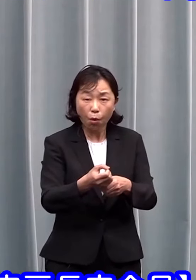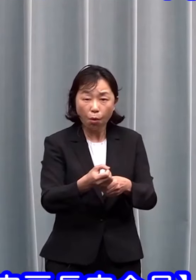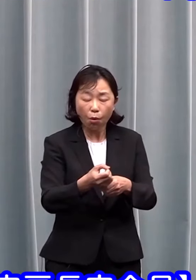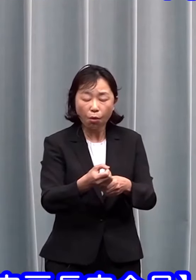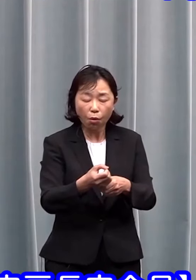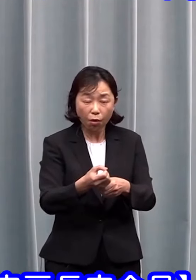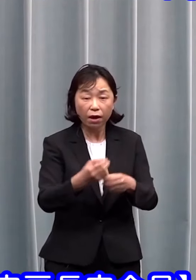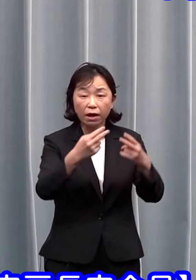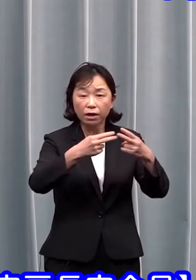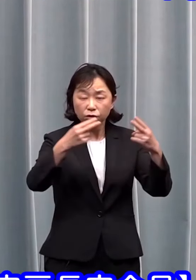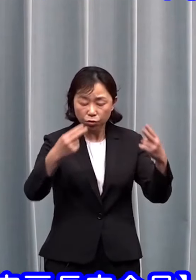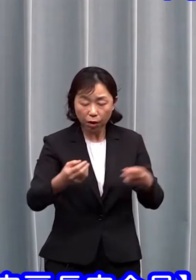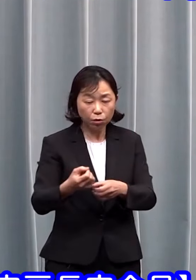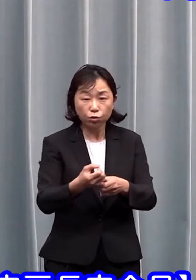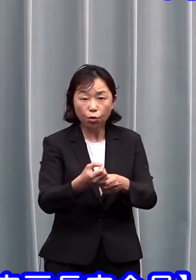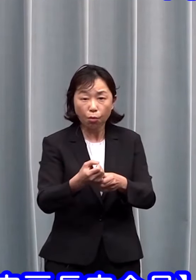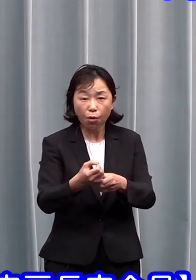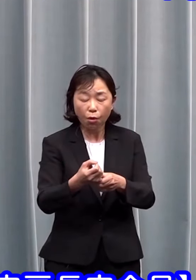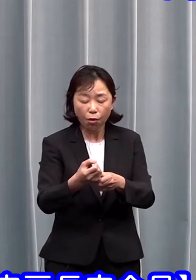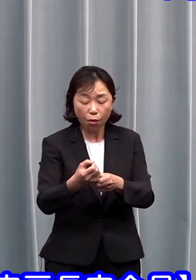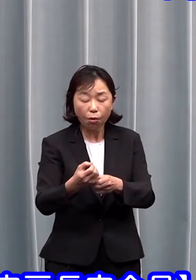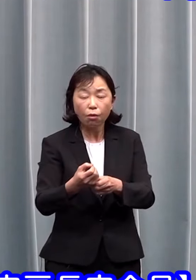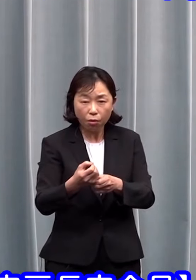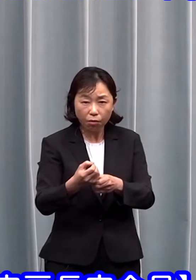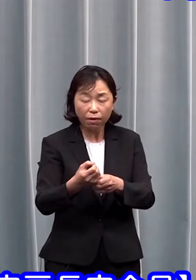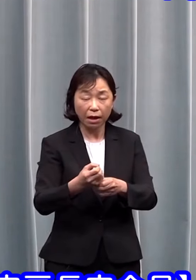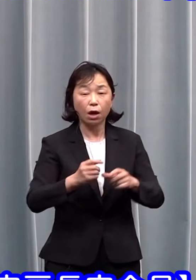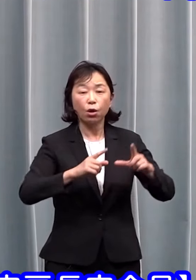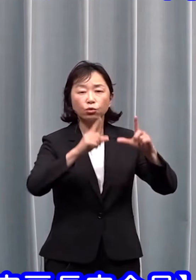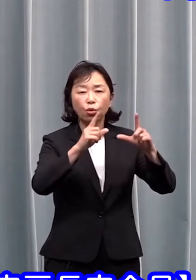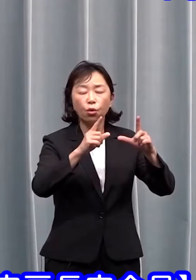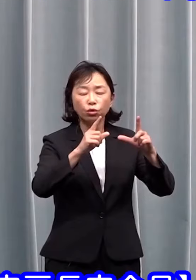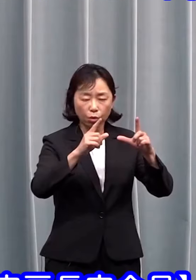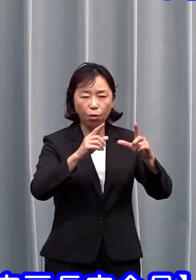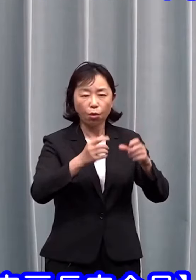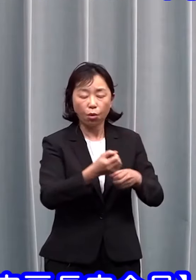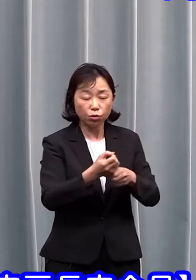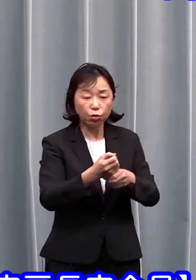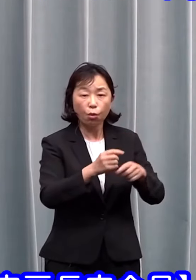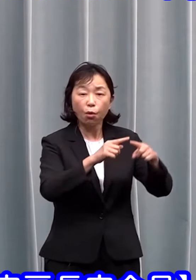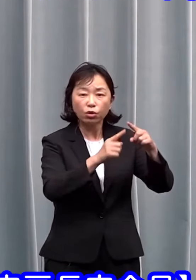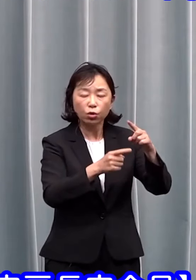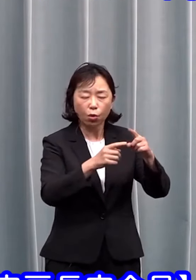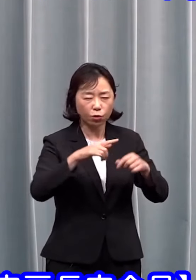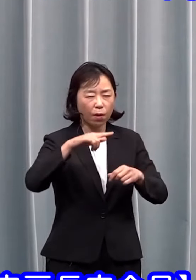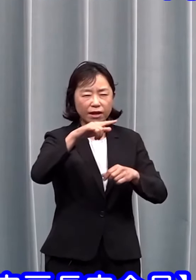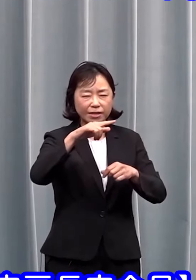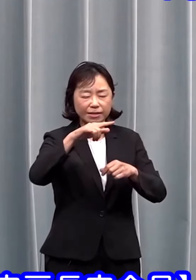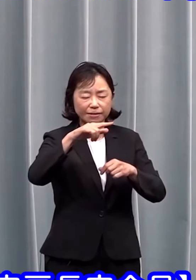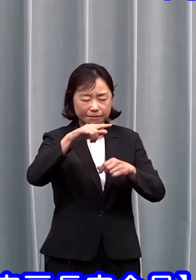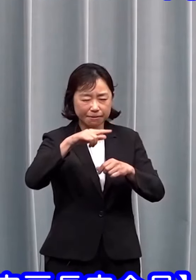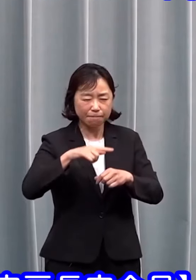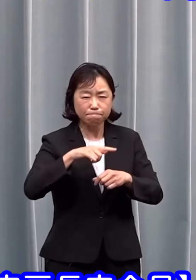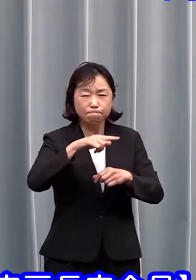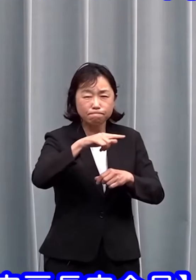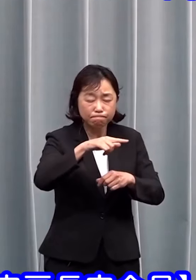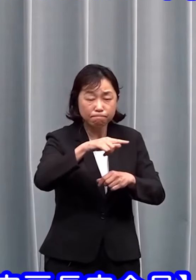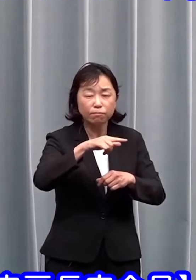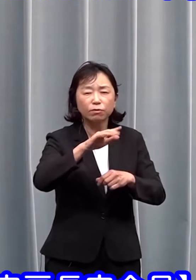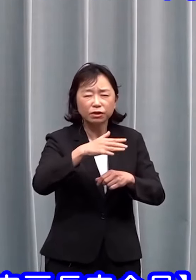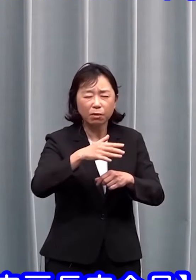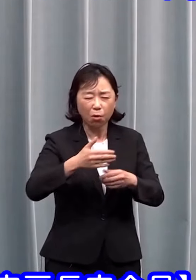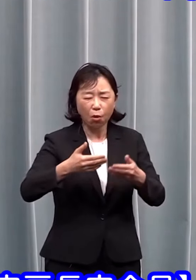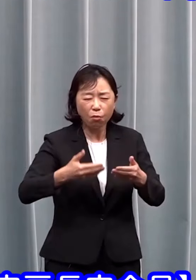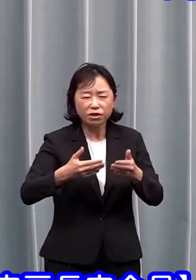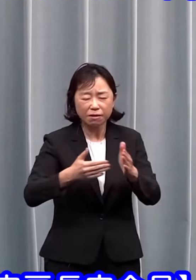静岡市の消防局の救助隊は東京消防庁のヘリで、珠洲市入りをしておりますが、重量制限があり、持ち込め